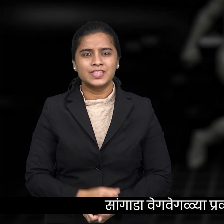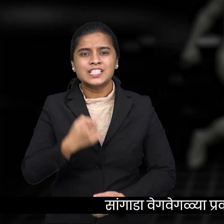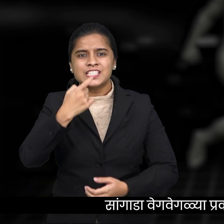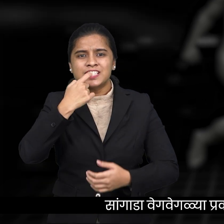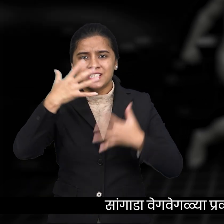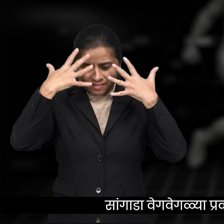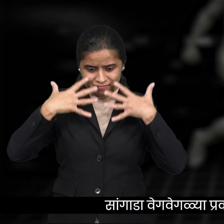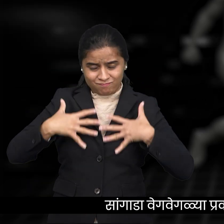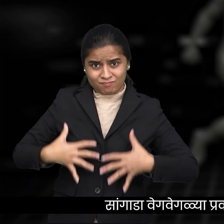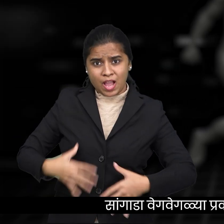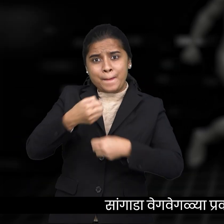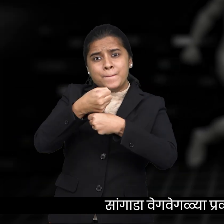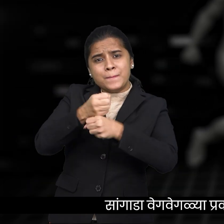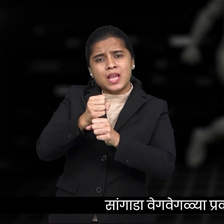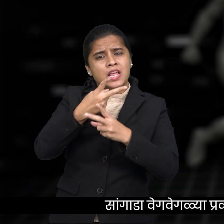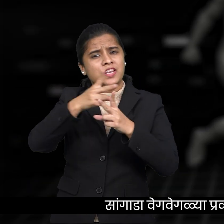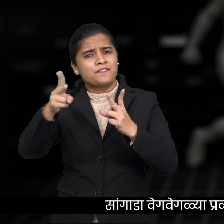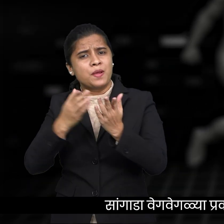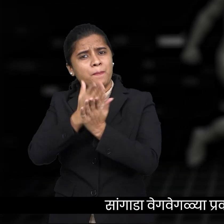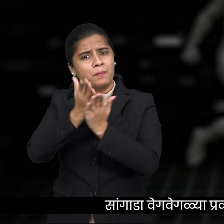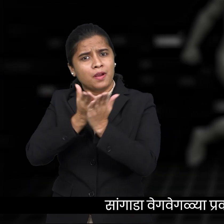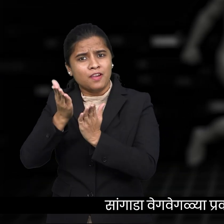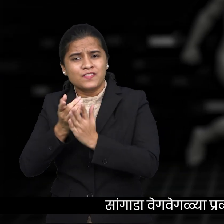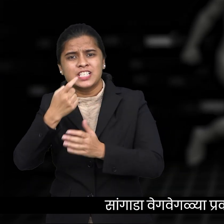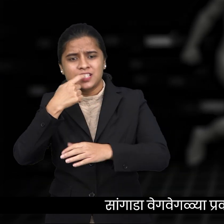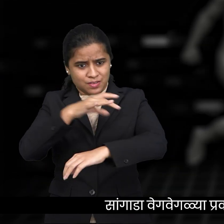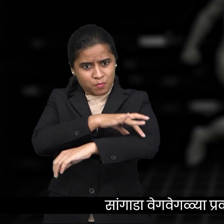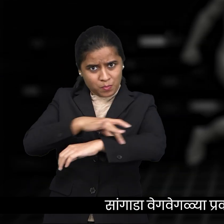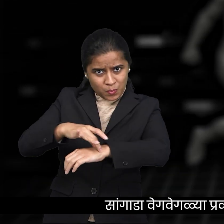सांगाडा वेगवेगळ्या प्रकारच्या हाडांपासून बनलेला असतो।